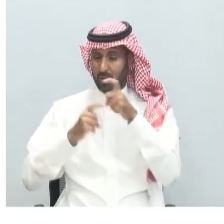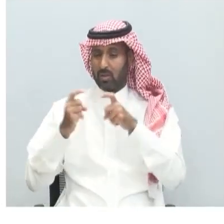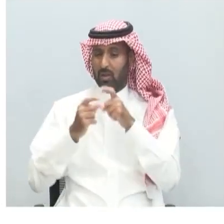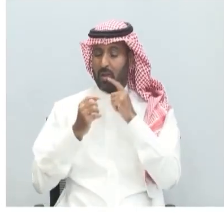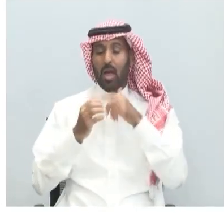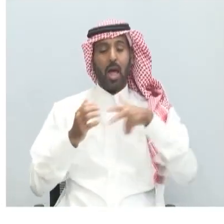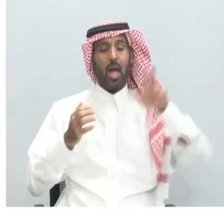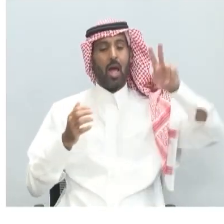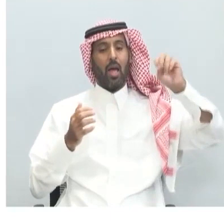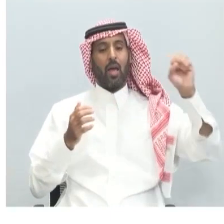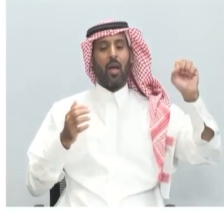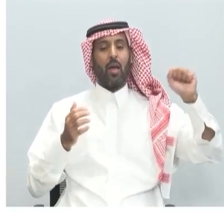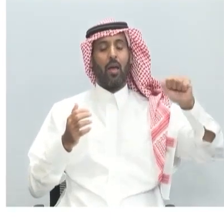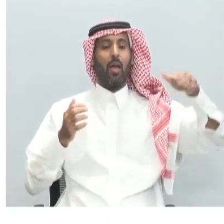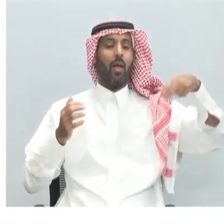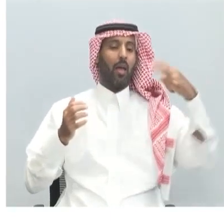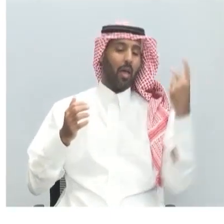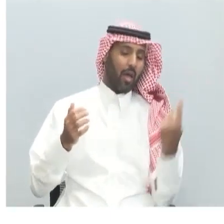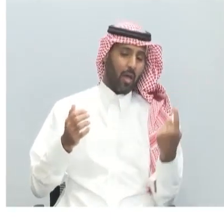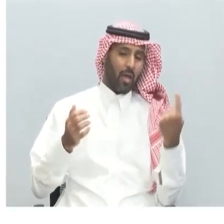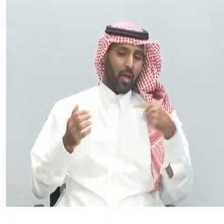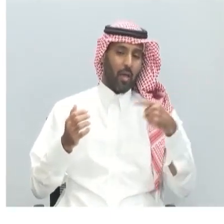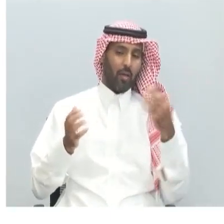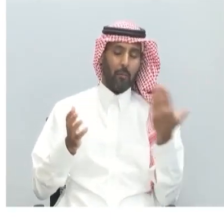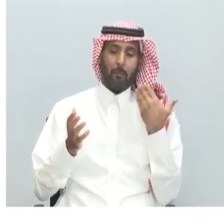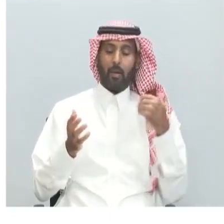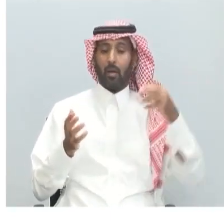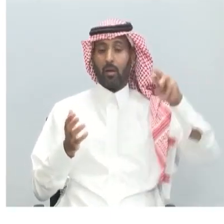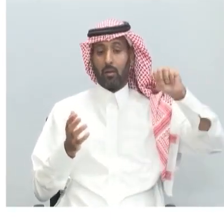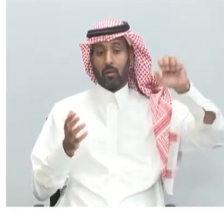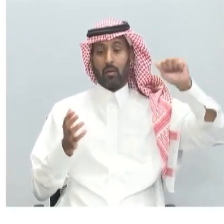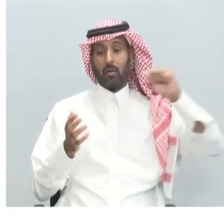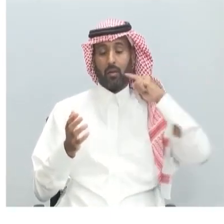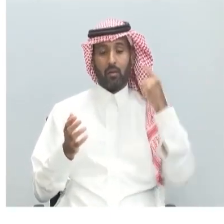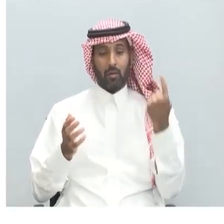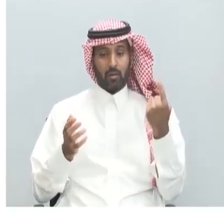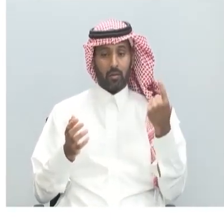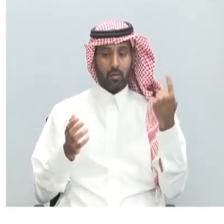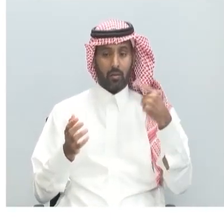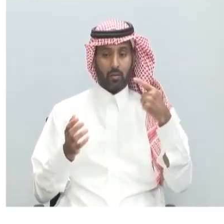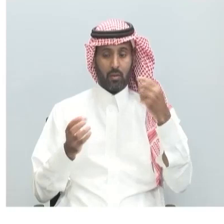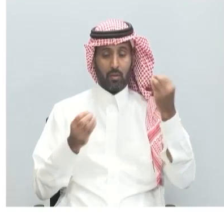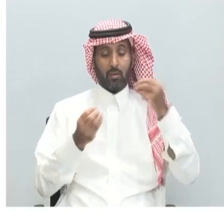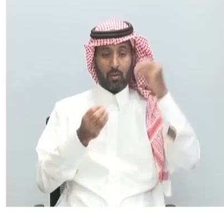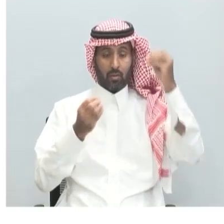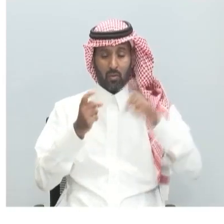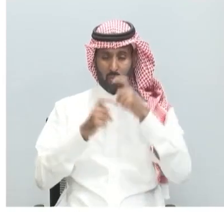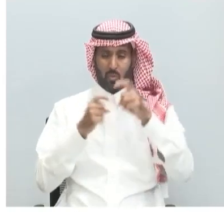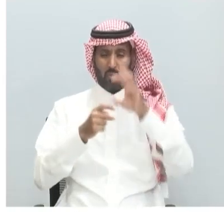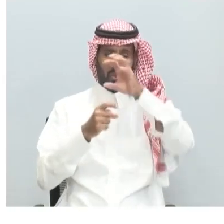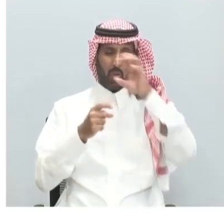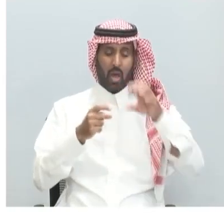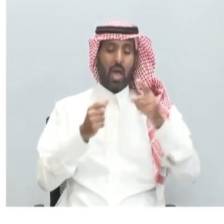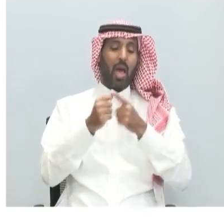عنصر الصوديوم اني a11 طبعا نعرف ان المستوى الثانوي